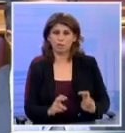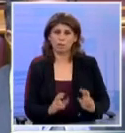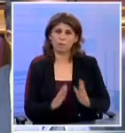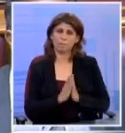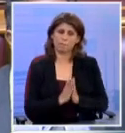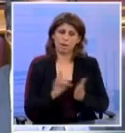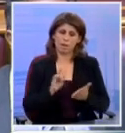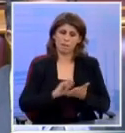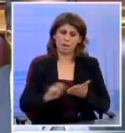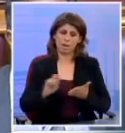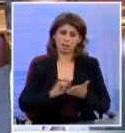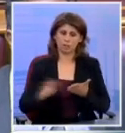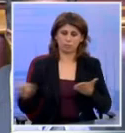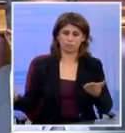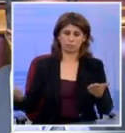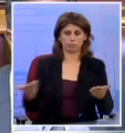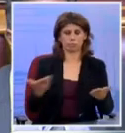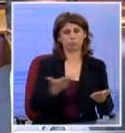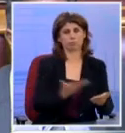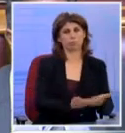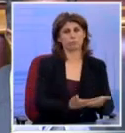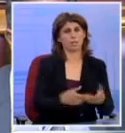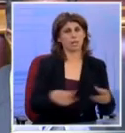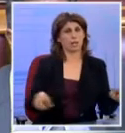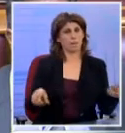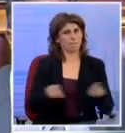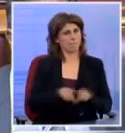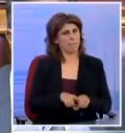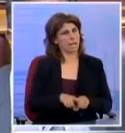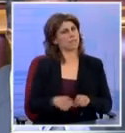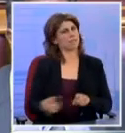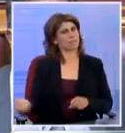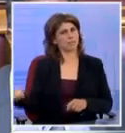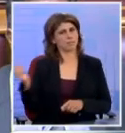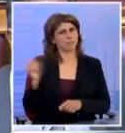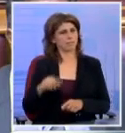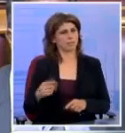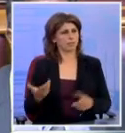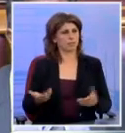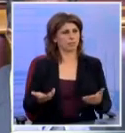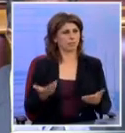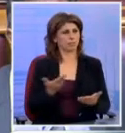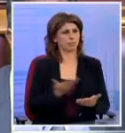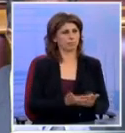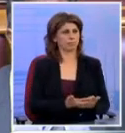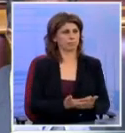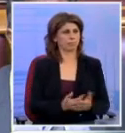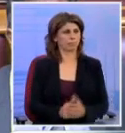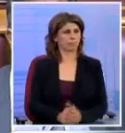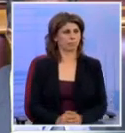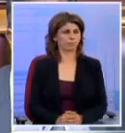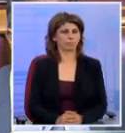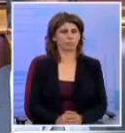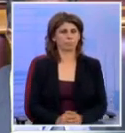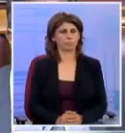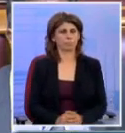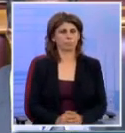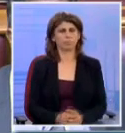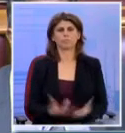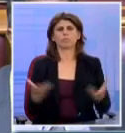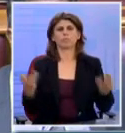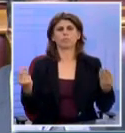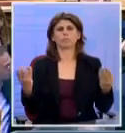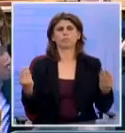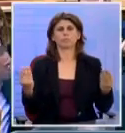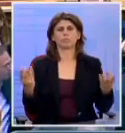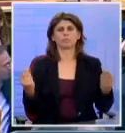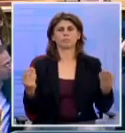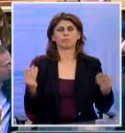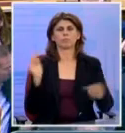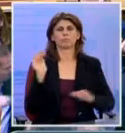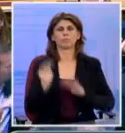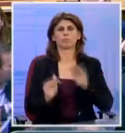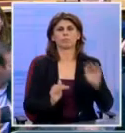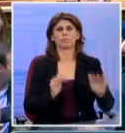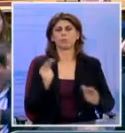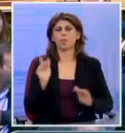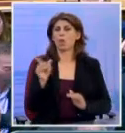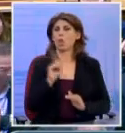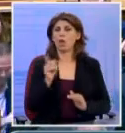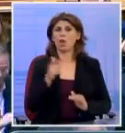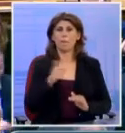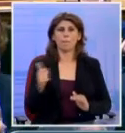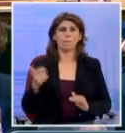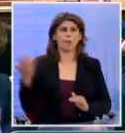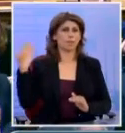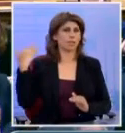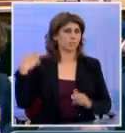για τα πρακτικά και μαζί μετά θα καταθέσω και το πλήθος των ερωτήσεων, όχι μόνο